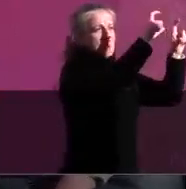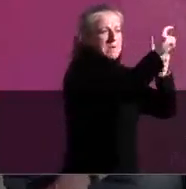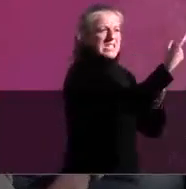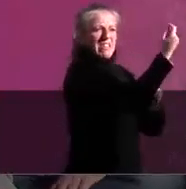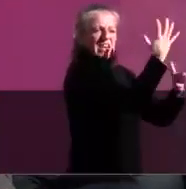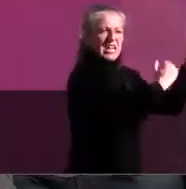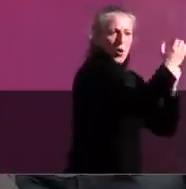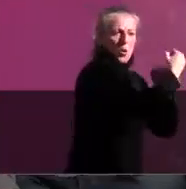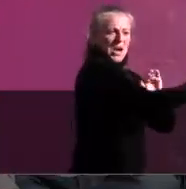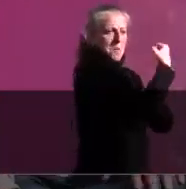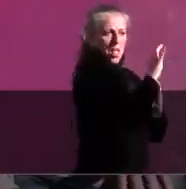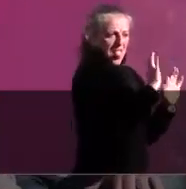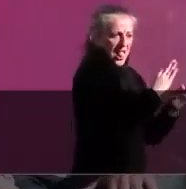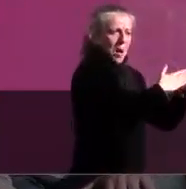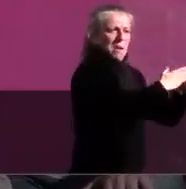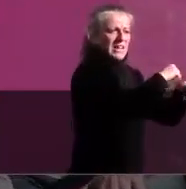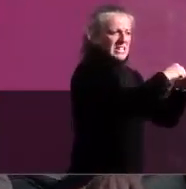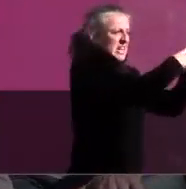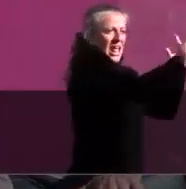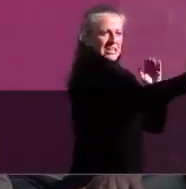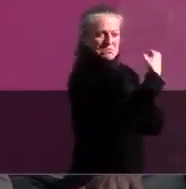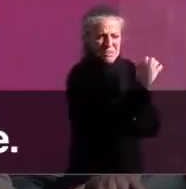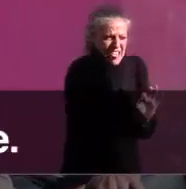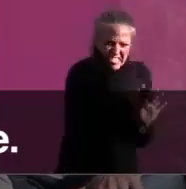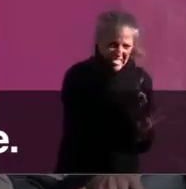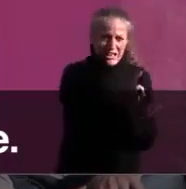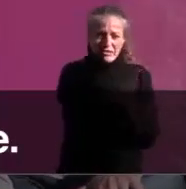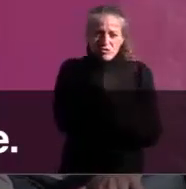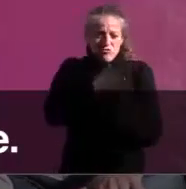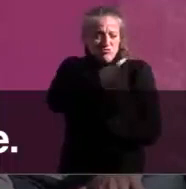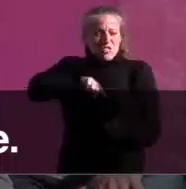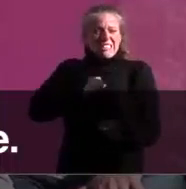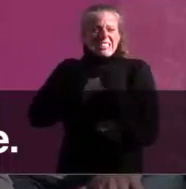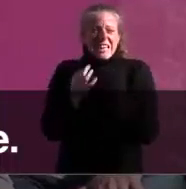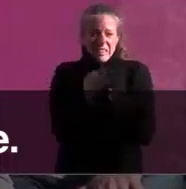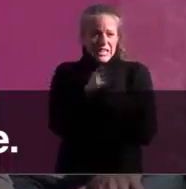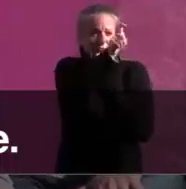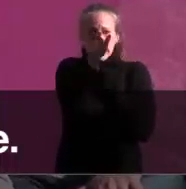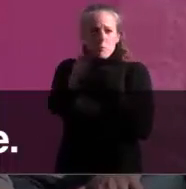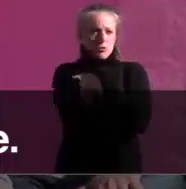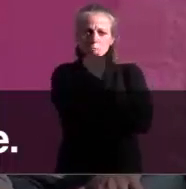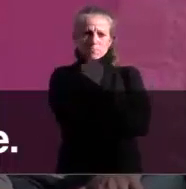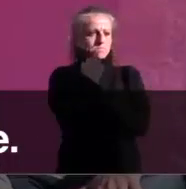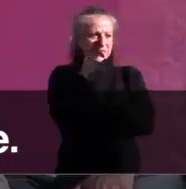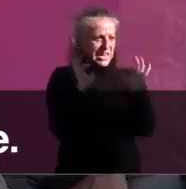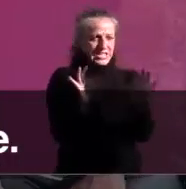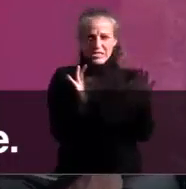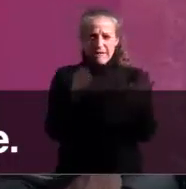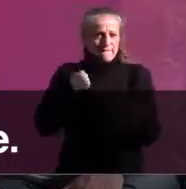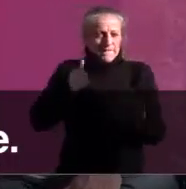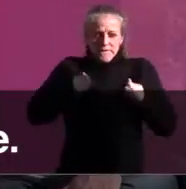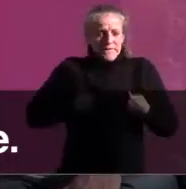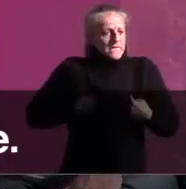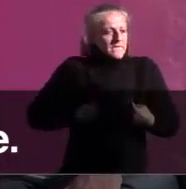lobbies, ni els grans partits, res ha bufat a favor nostre, només hem tingut la força de la gent. I sento un